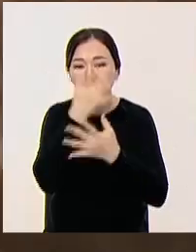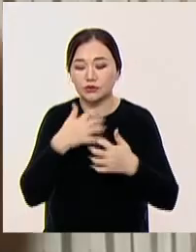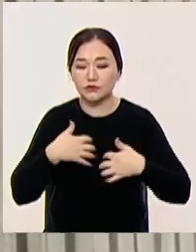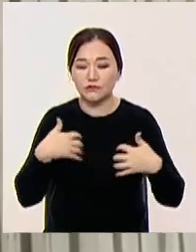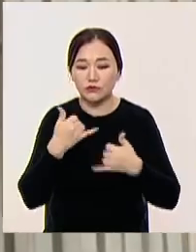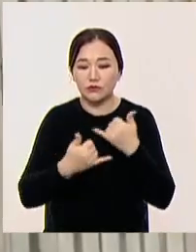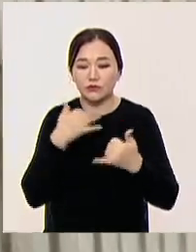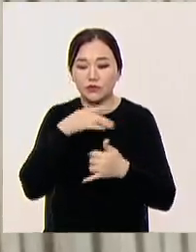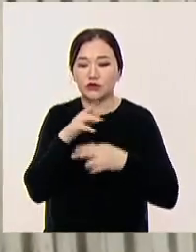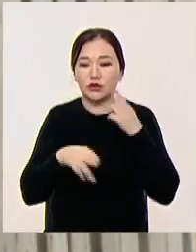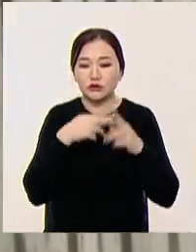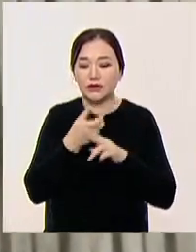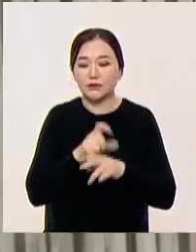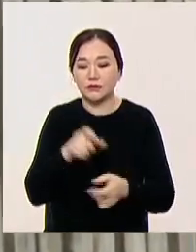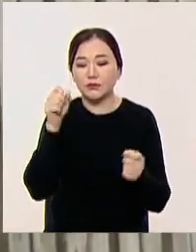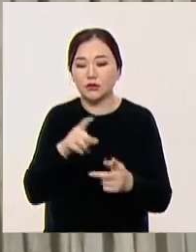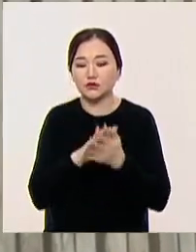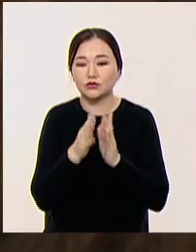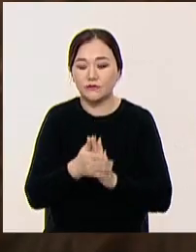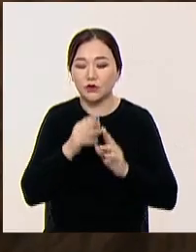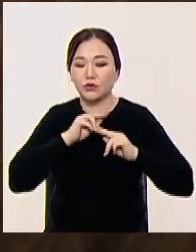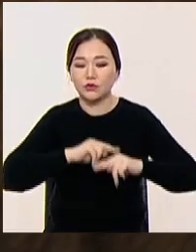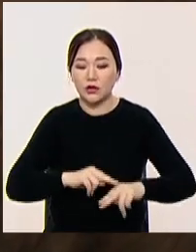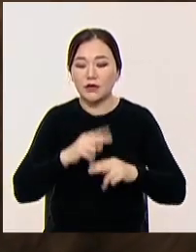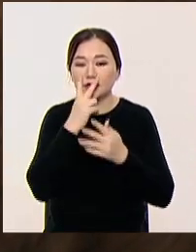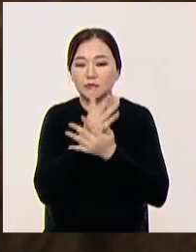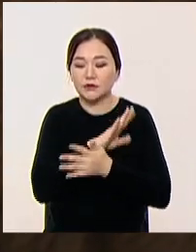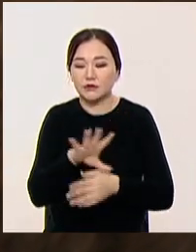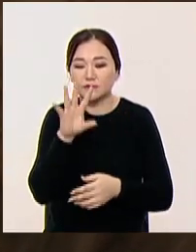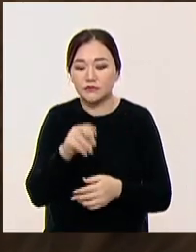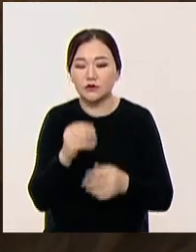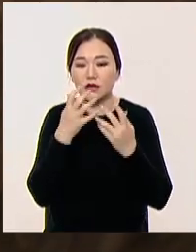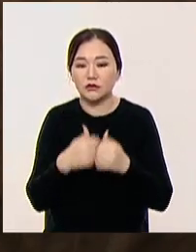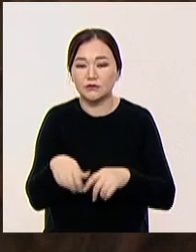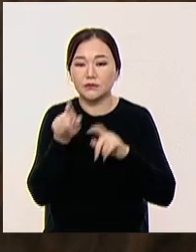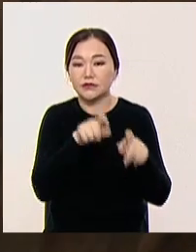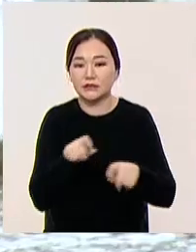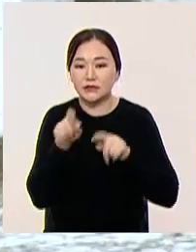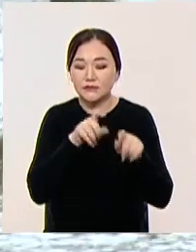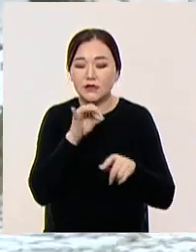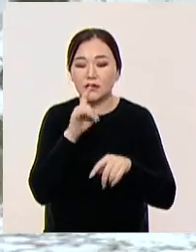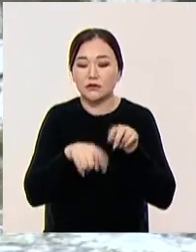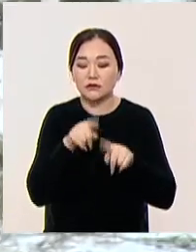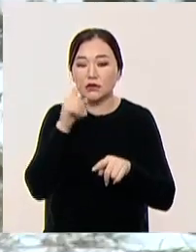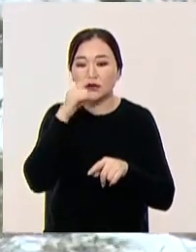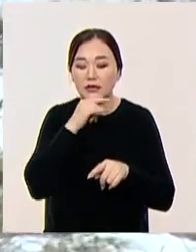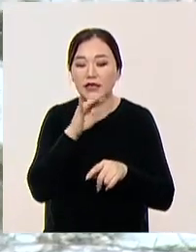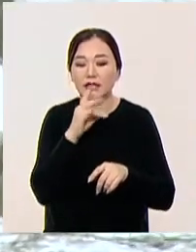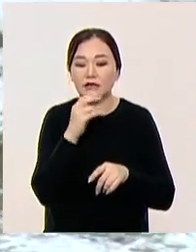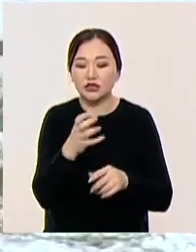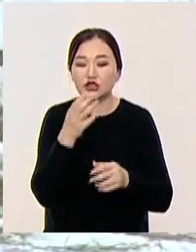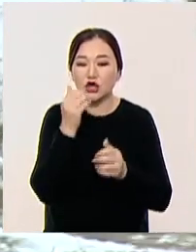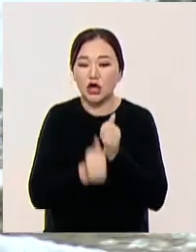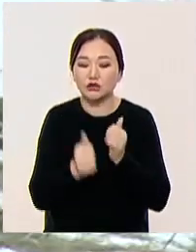животноводства. Многие жалуются и не на подходящие условия труда. Но несмотря на все это, количество переселенцев и кандасов в Прииртышье растет с